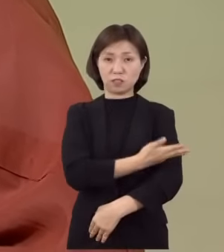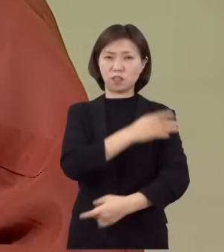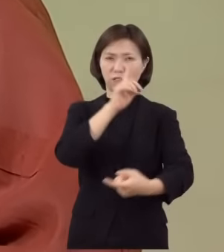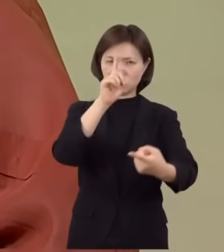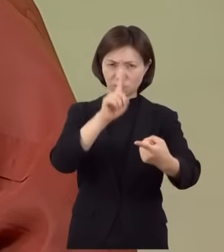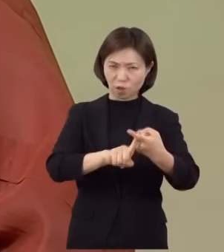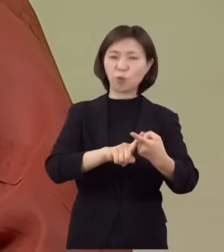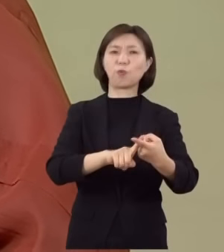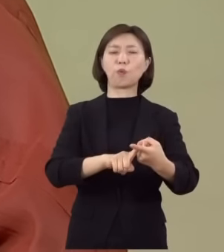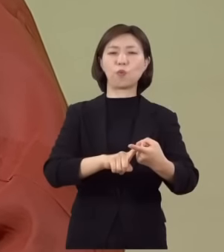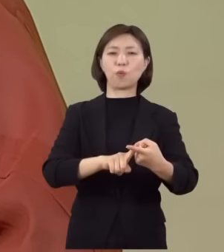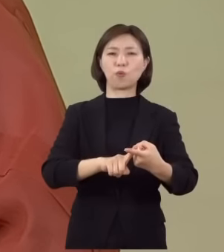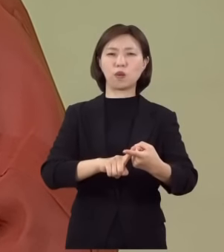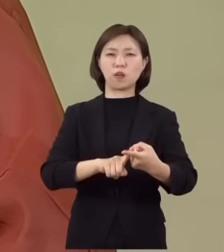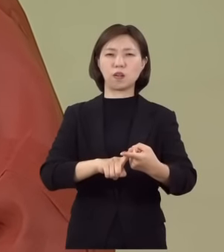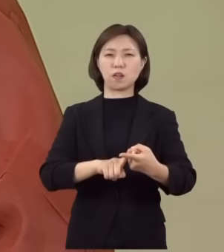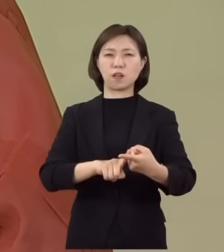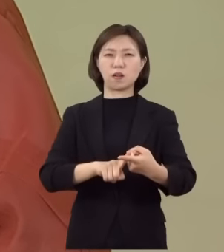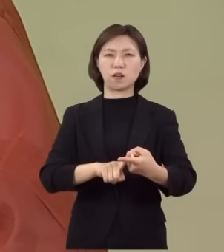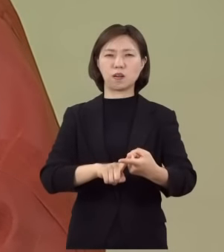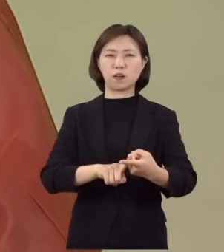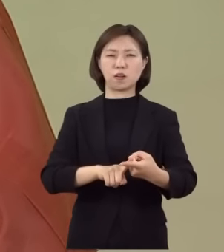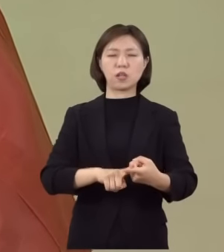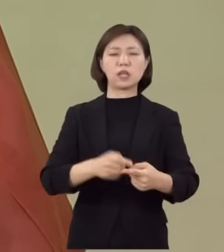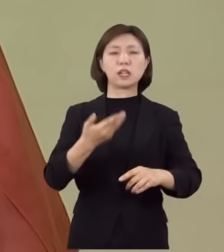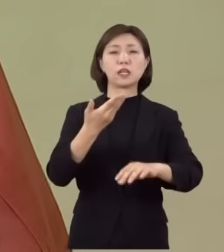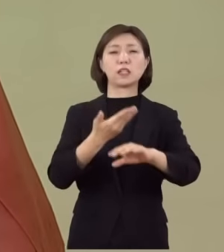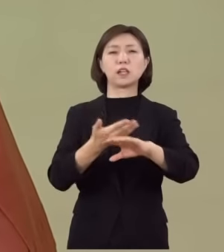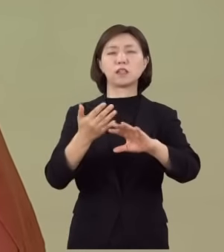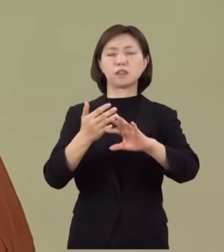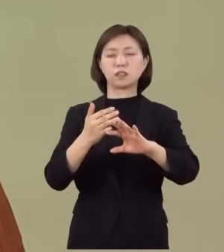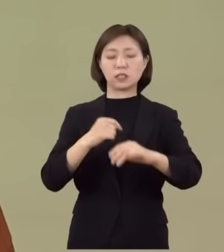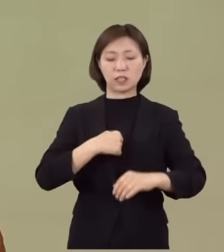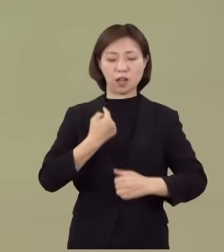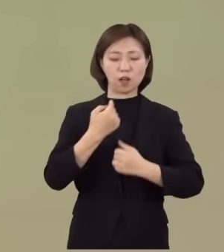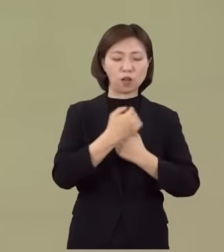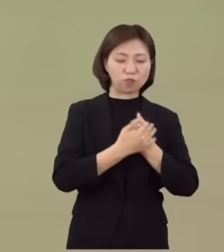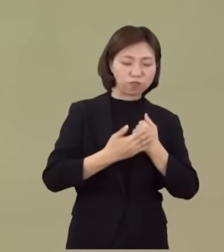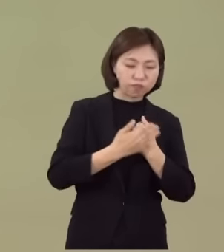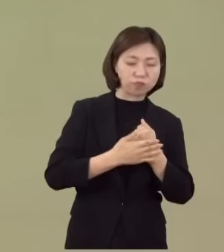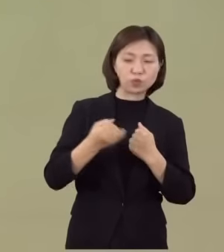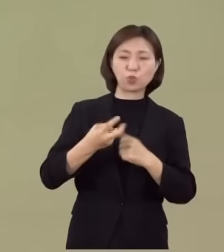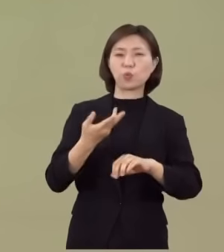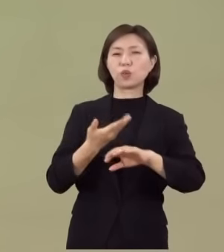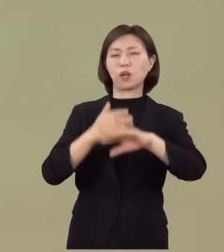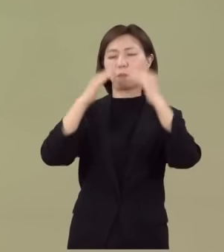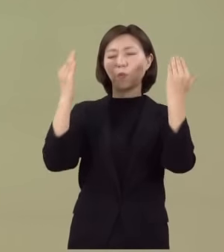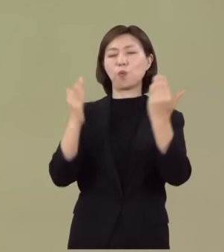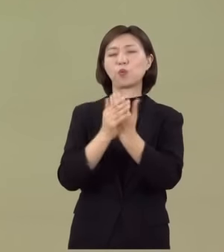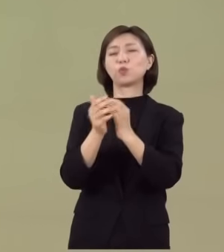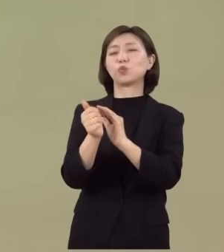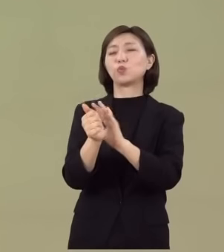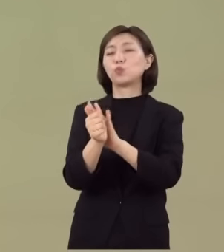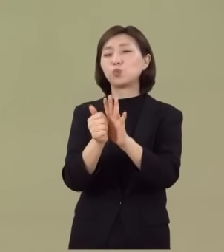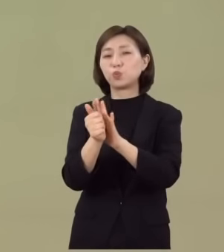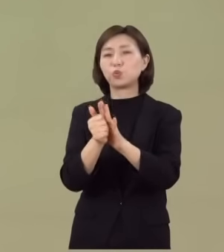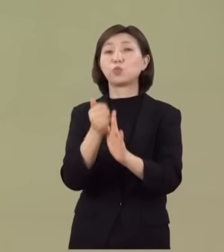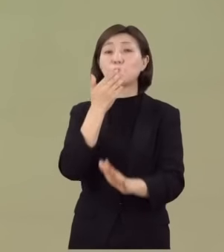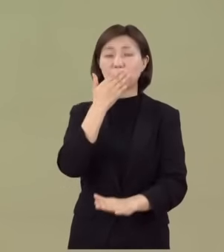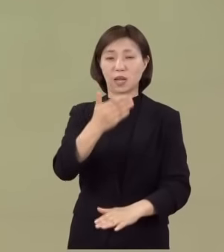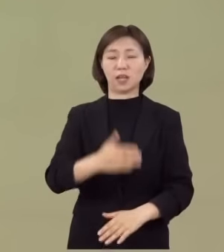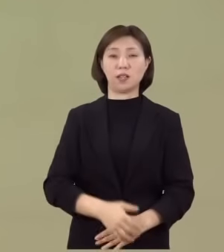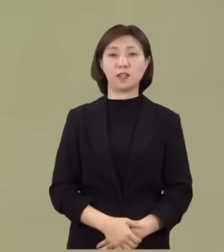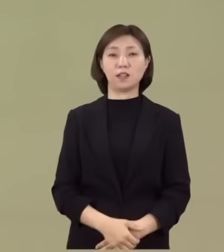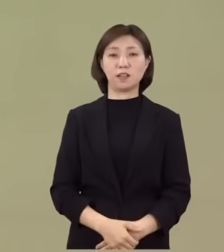따라 널리 자리 이타의 도를 행하는 것입니다